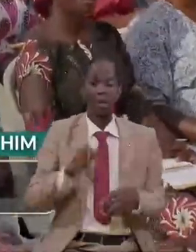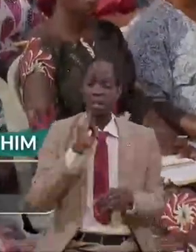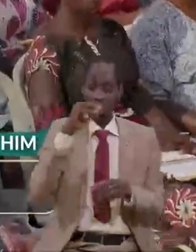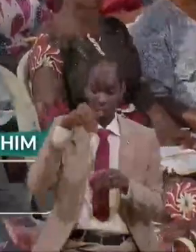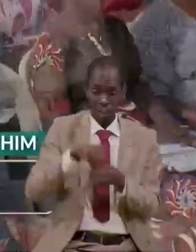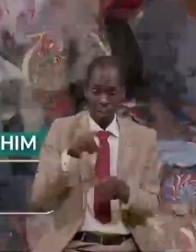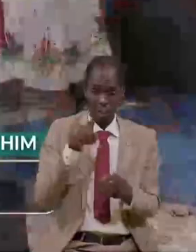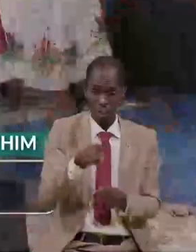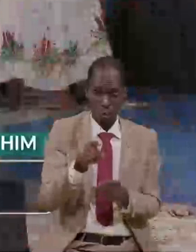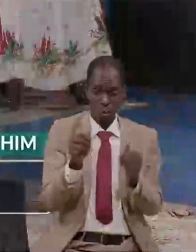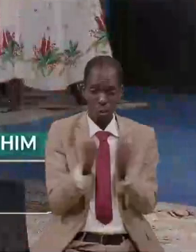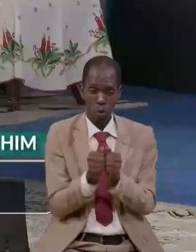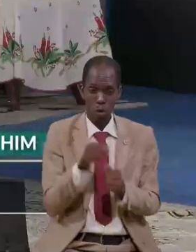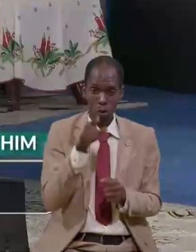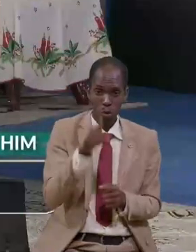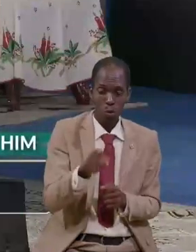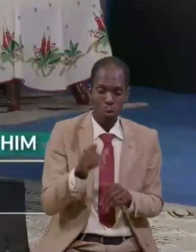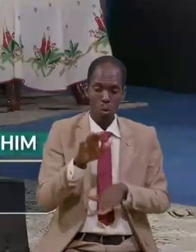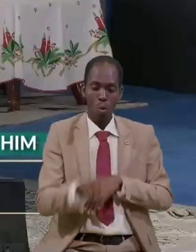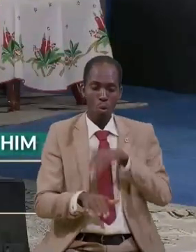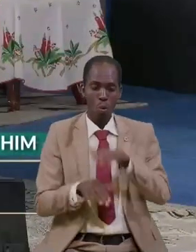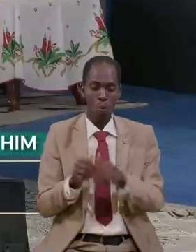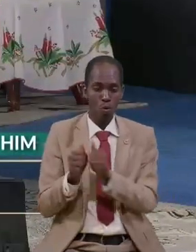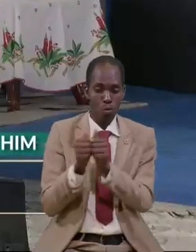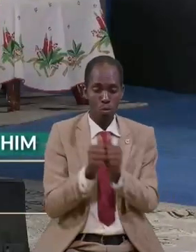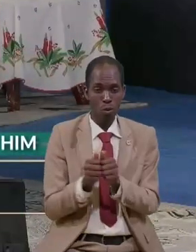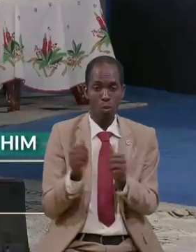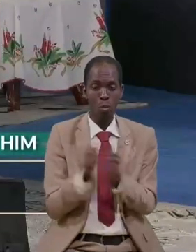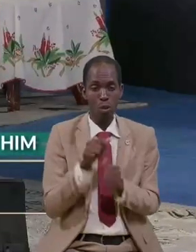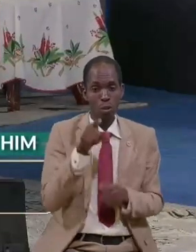avec toi et il œuvre à travers toi,